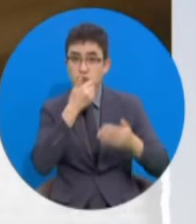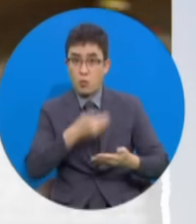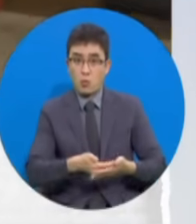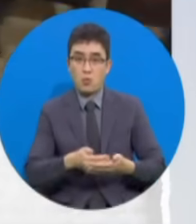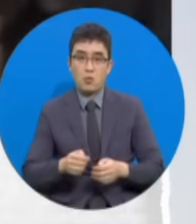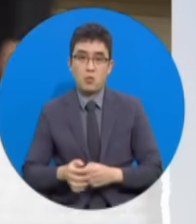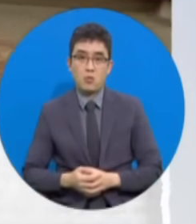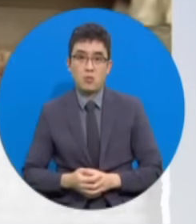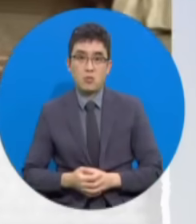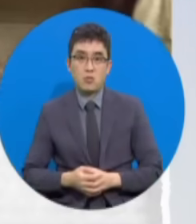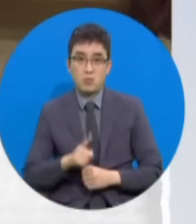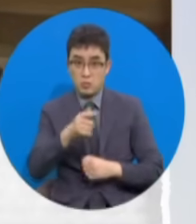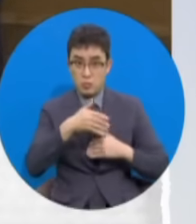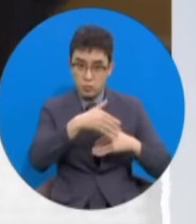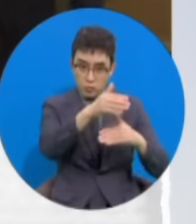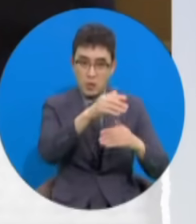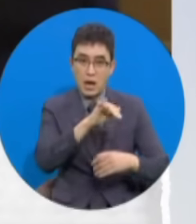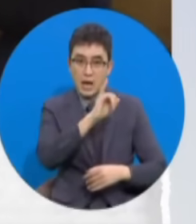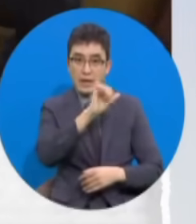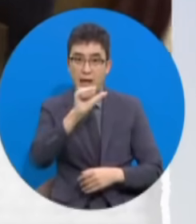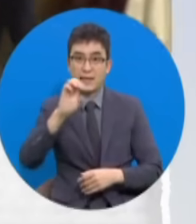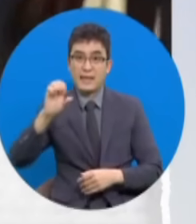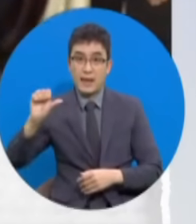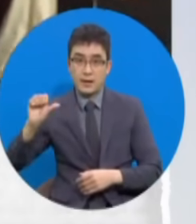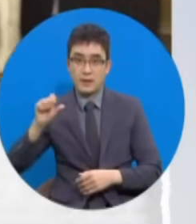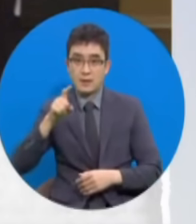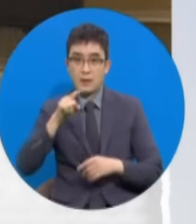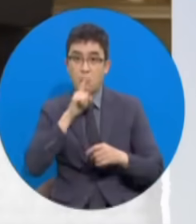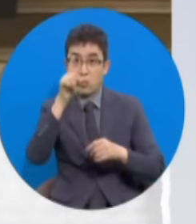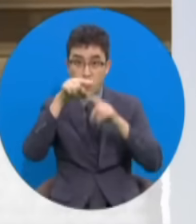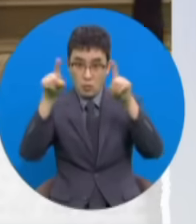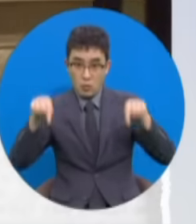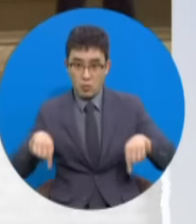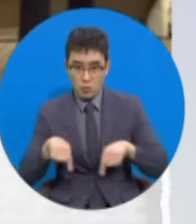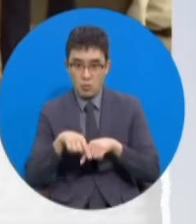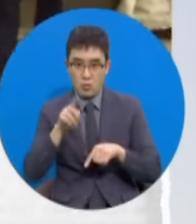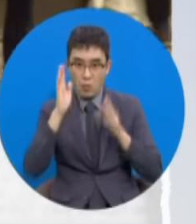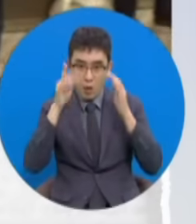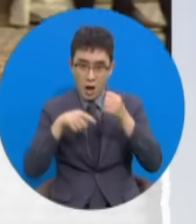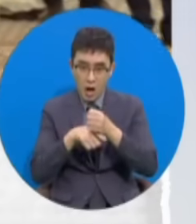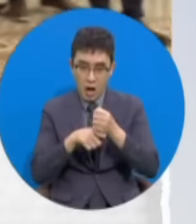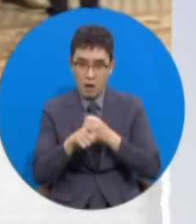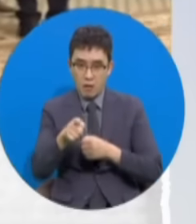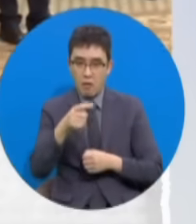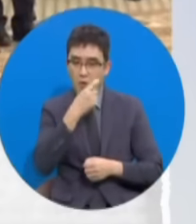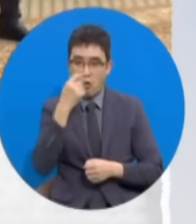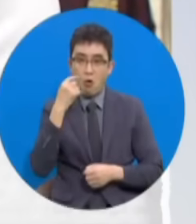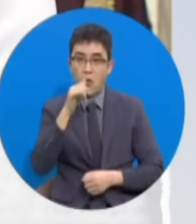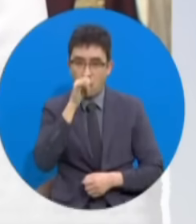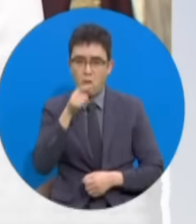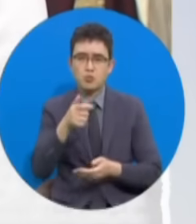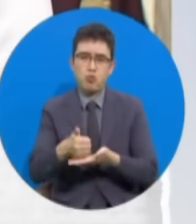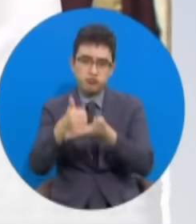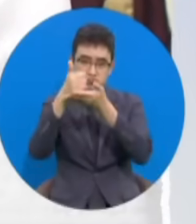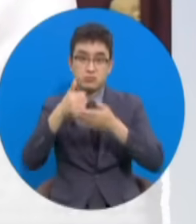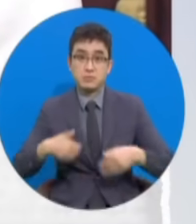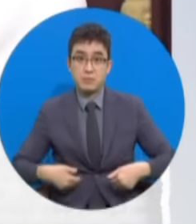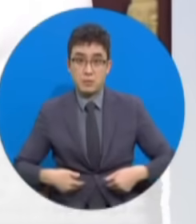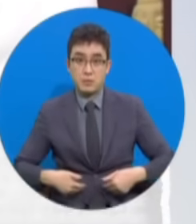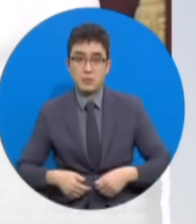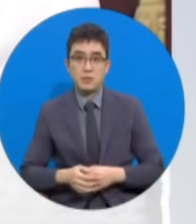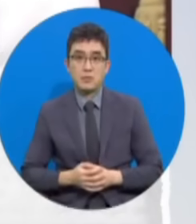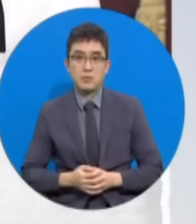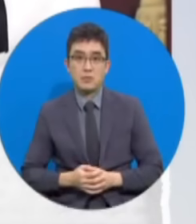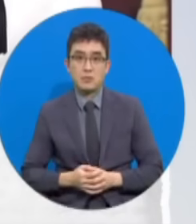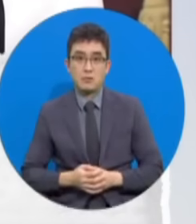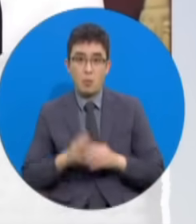그리고 그러한 조치에 따라서 우리가 IAEA 보고서에 대한 객관적인 과학적 검증들이 나왔기 때문에 여기에 대한 존중의 입장을 밝혔고요. 하지만